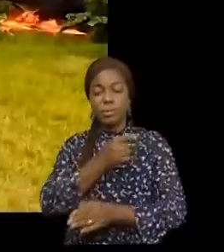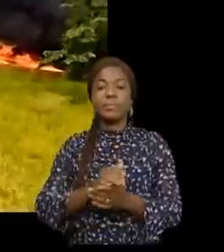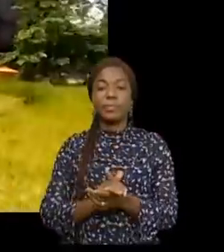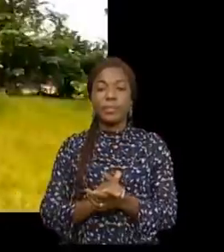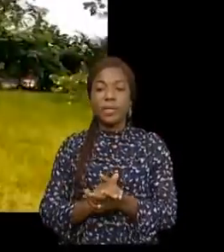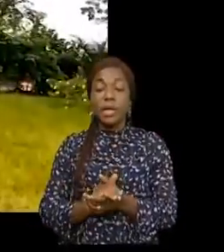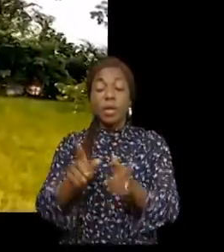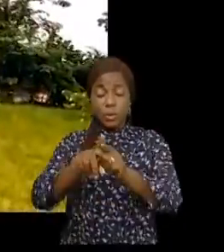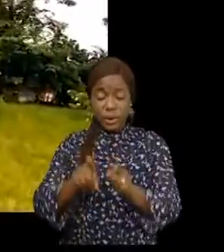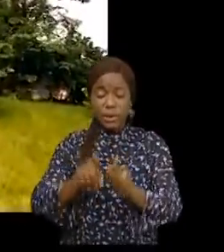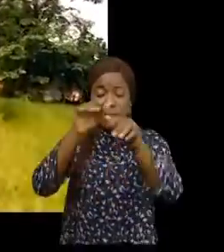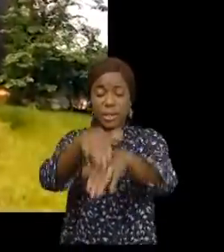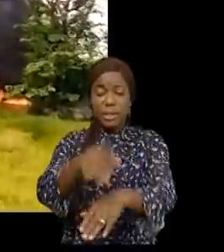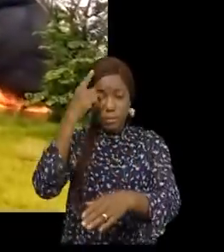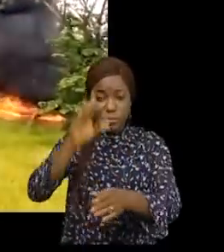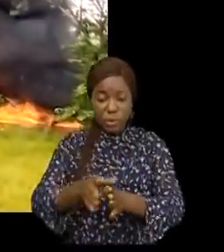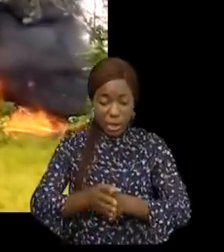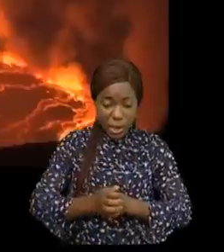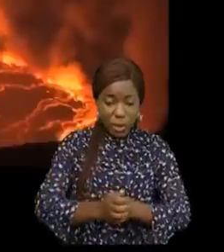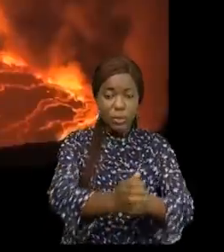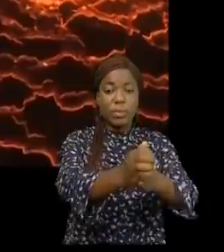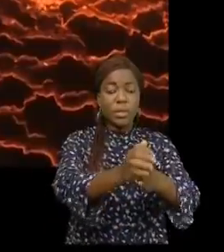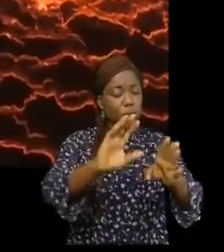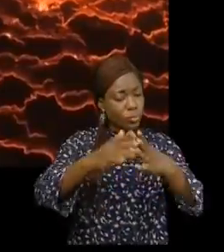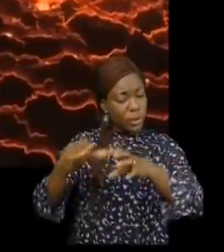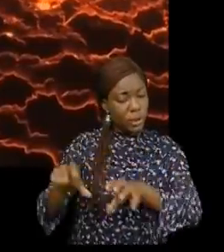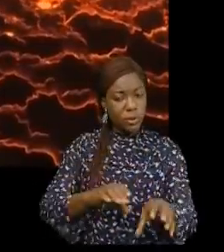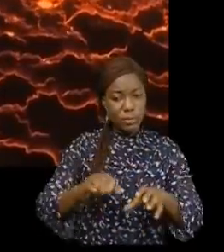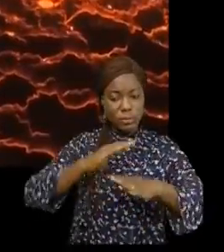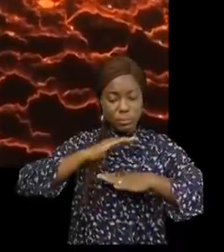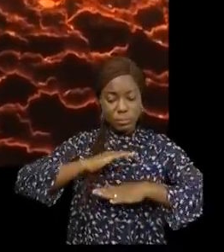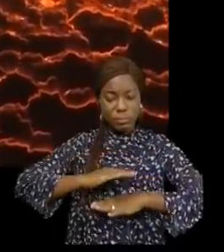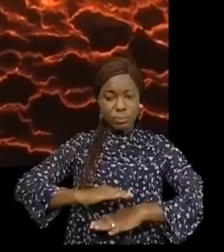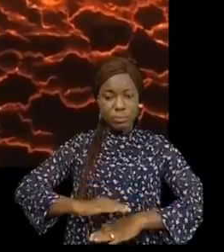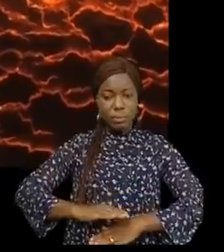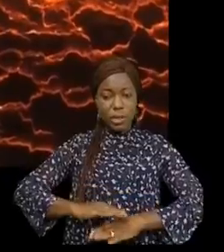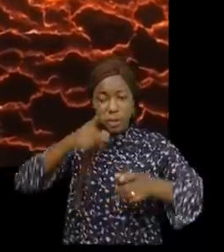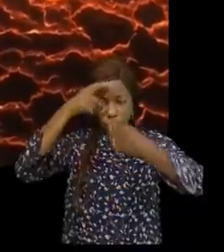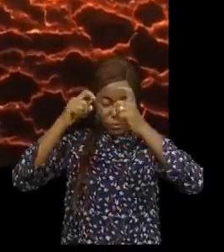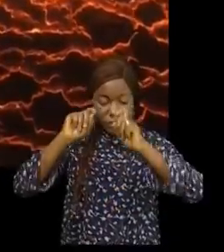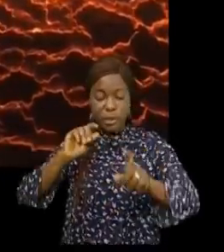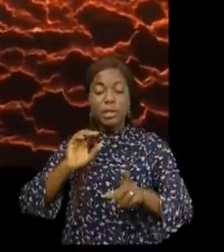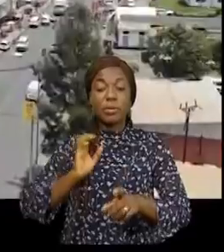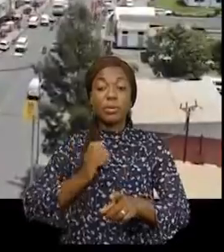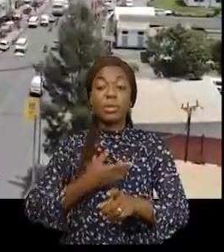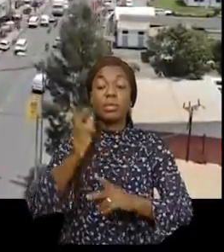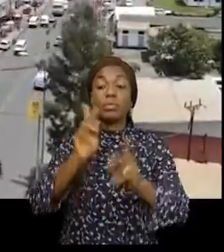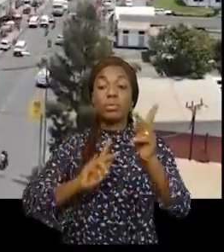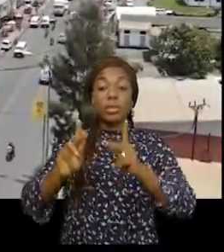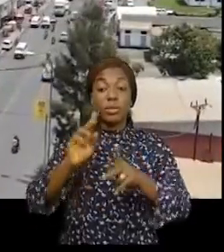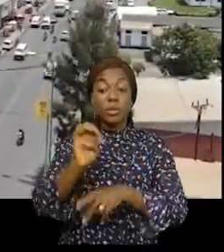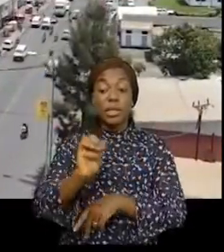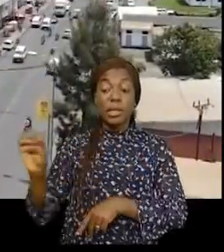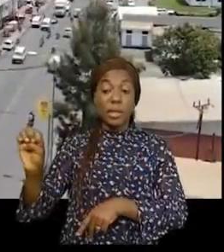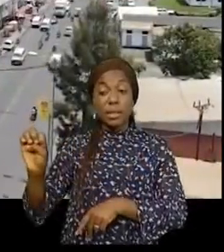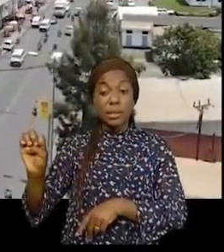Il s'engage à accompagner toute action visant à soulager tant soit peu la souffrance de nos compatriotes de cette partie de la